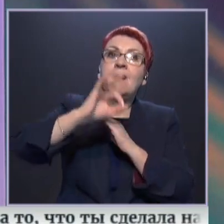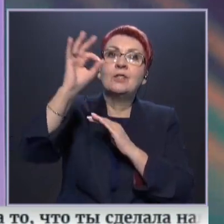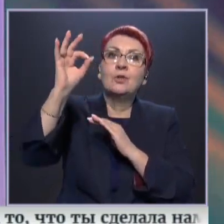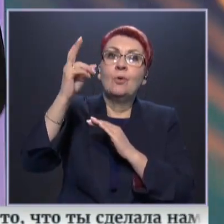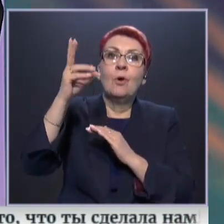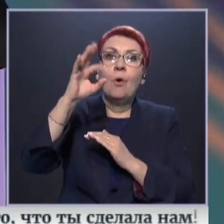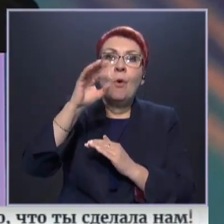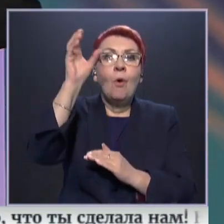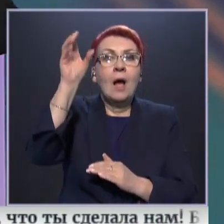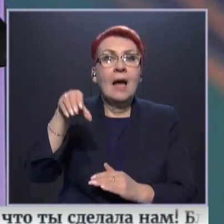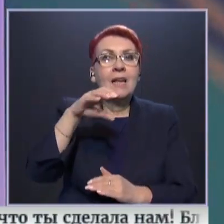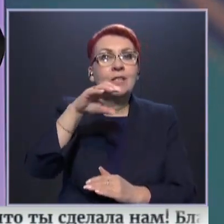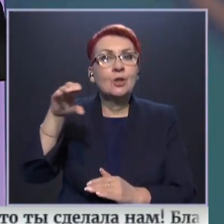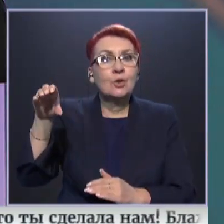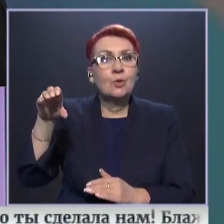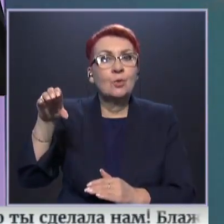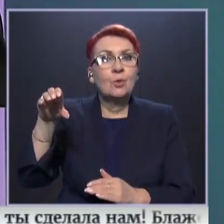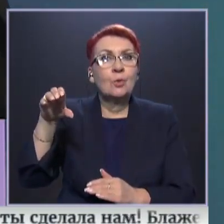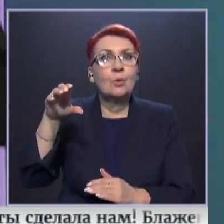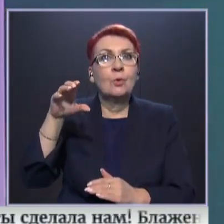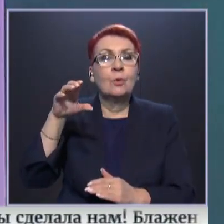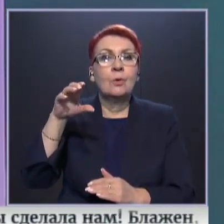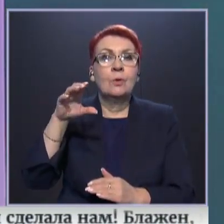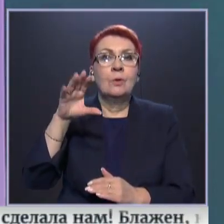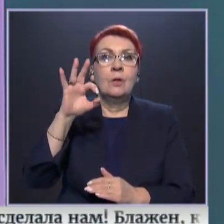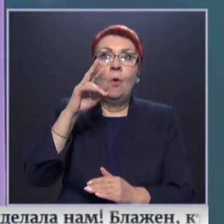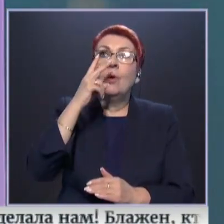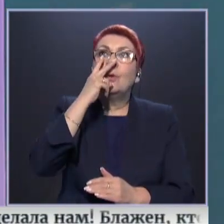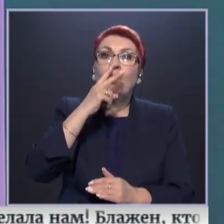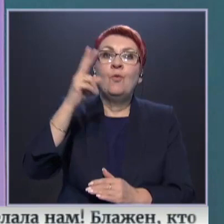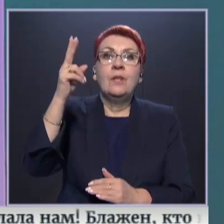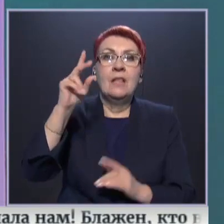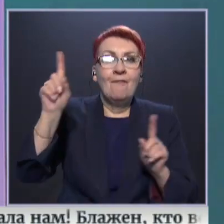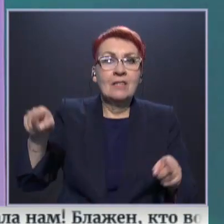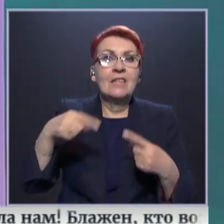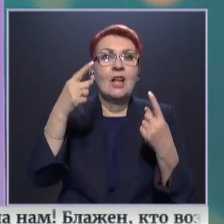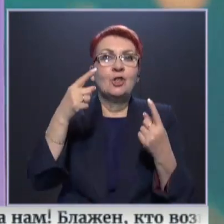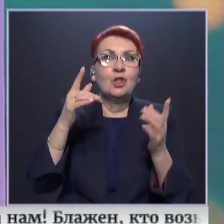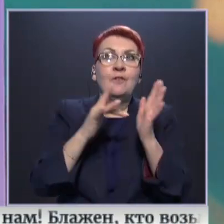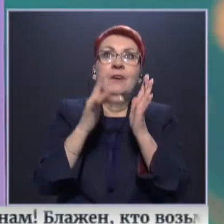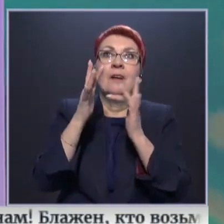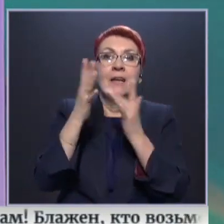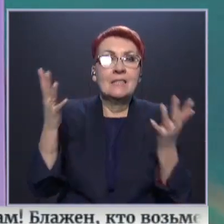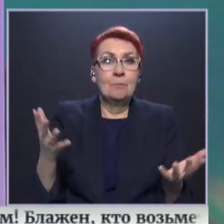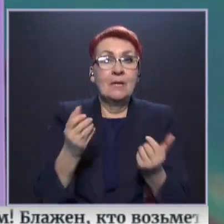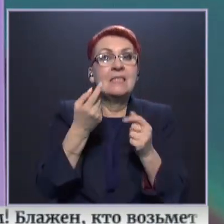кресту, он узрит воскресшего Спасителя, и вот с этим